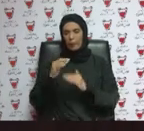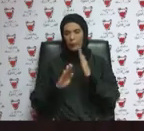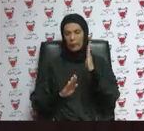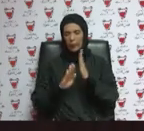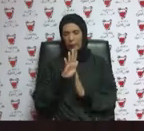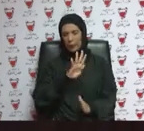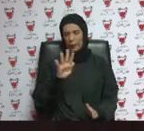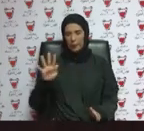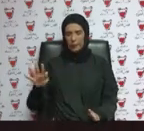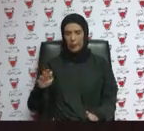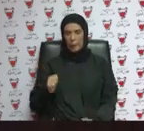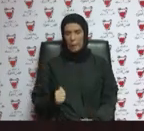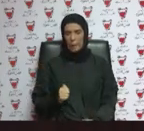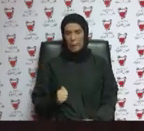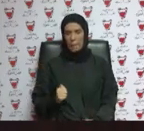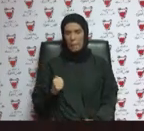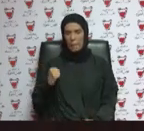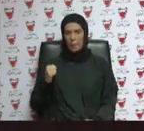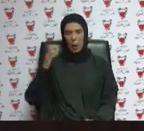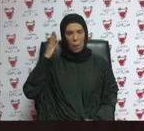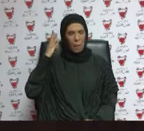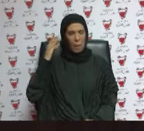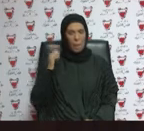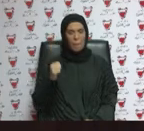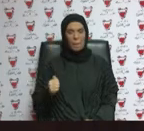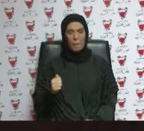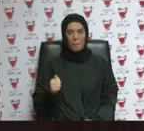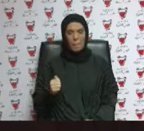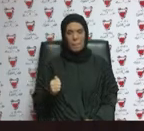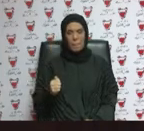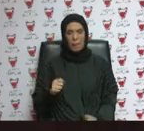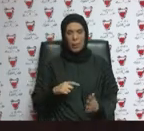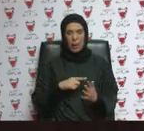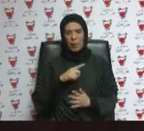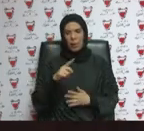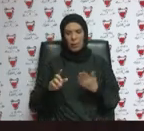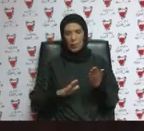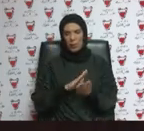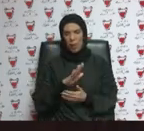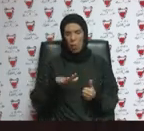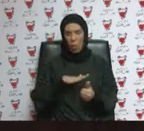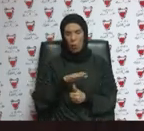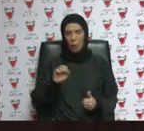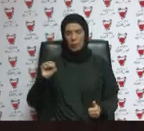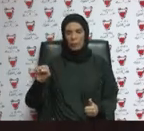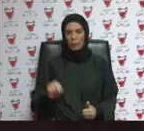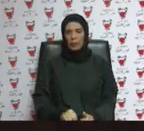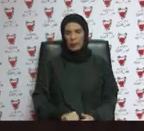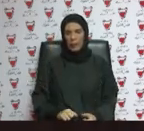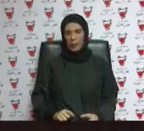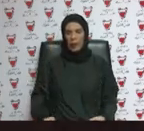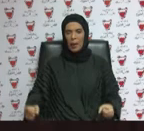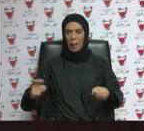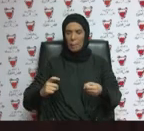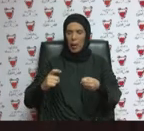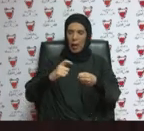شعب وكفاءته على مدى قابليته لتجاوز الأزمة أو الظروف الاستثنائية بتعاون